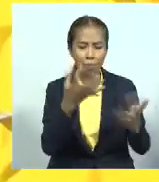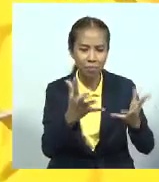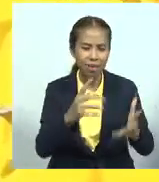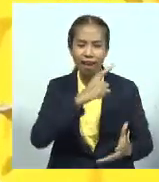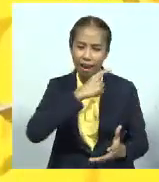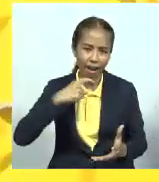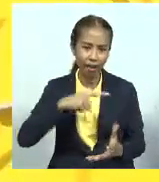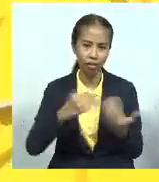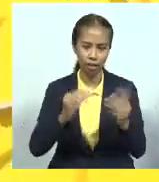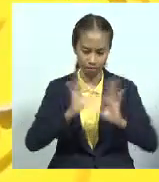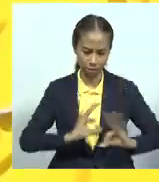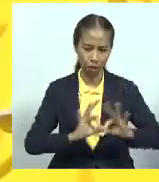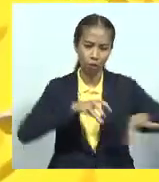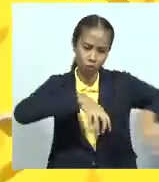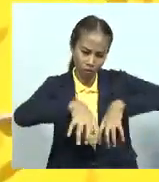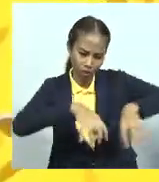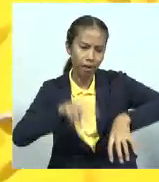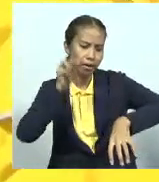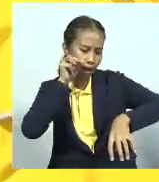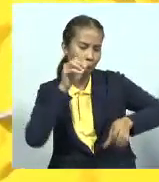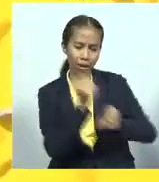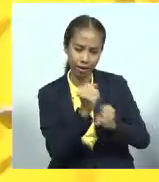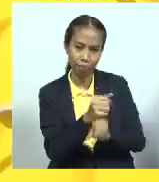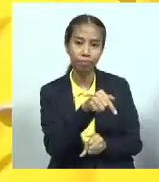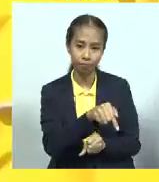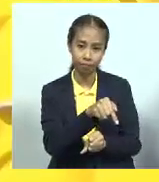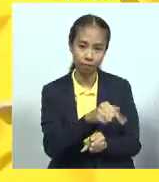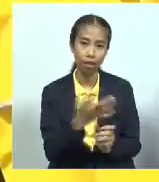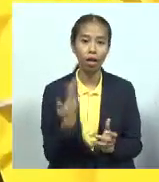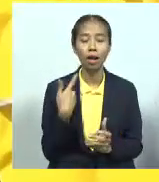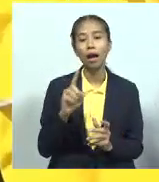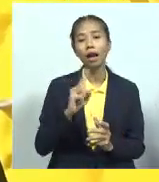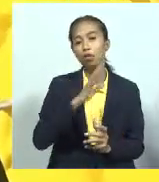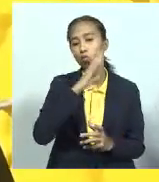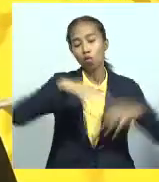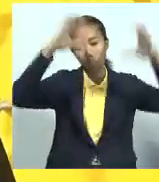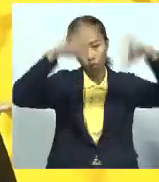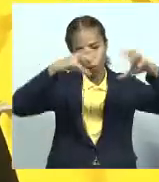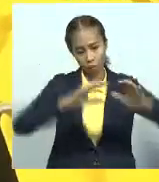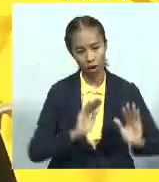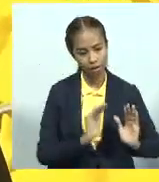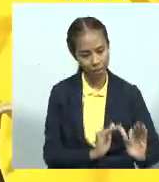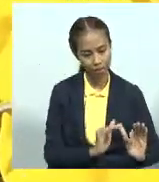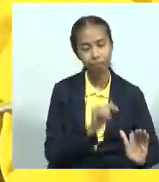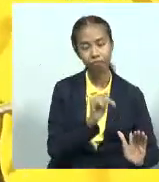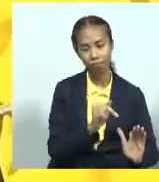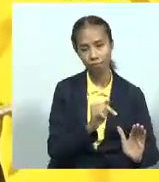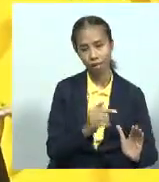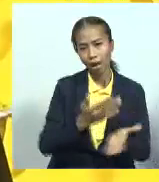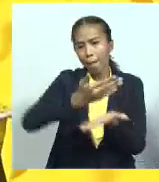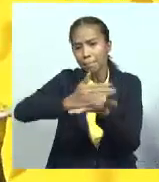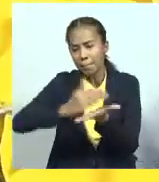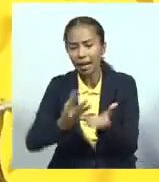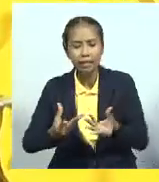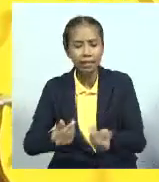ความจำเป็นที่จะต้องบริหารจัดการน้ำให้เป็นพื้นที่ให้ได้ก็คือเก็บน้ำฝนจากฟ้าเนี่ยลงมาไว้ในพื้นที่นานะครับในหนองในโค